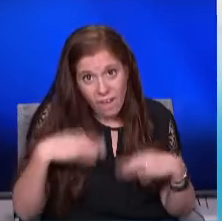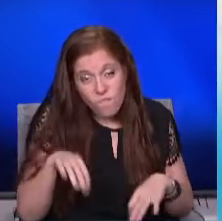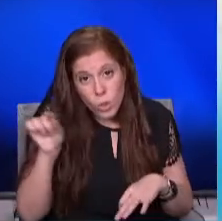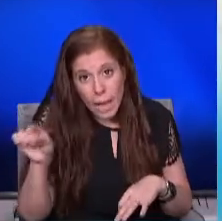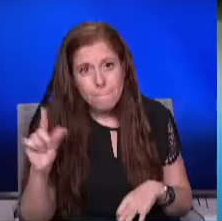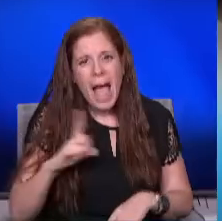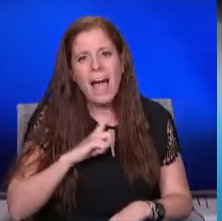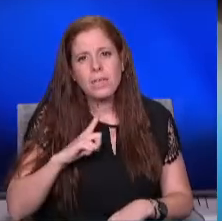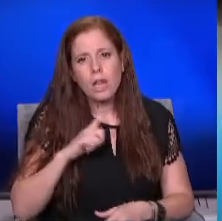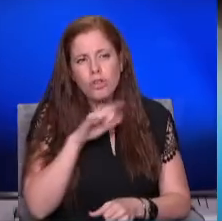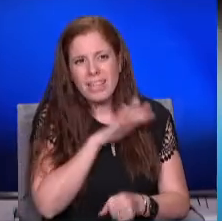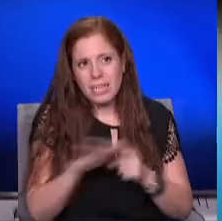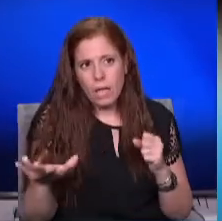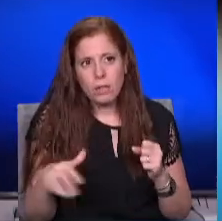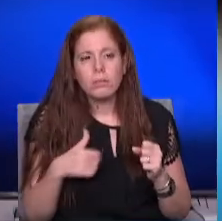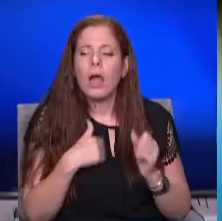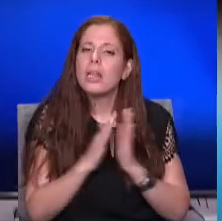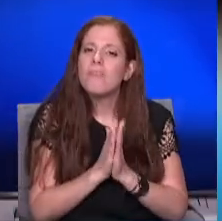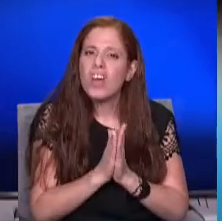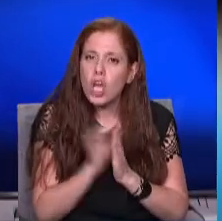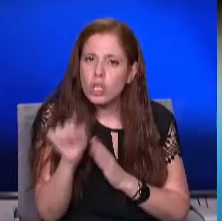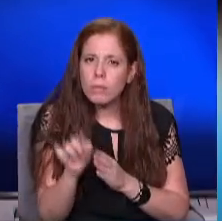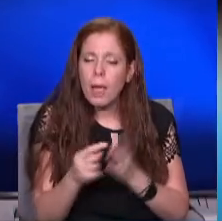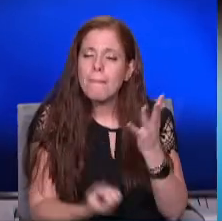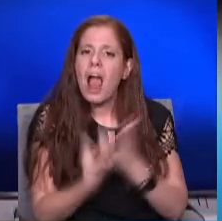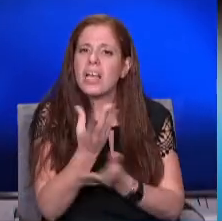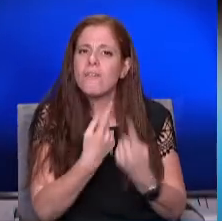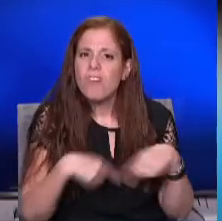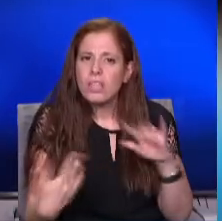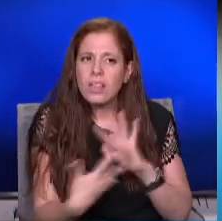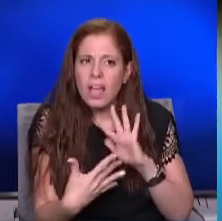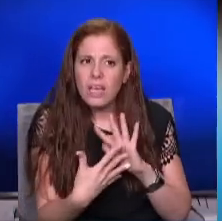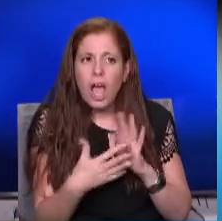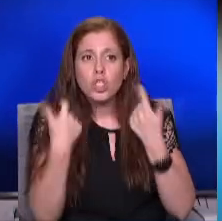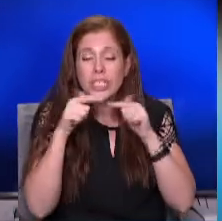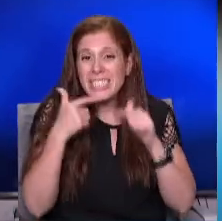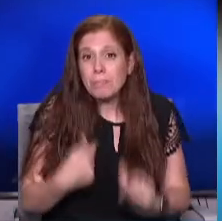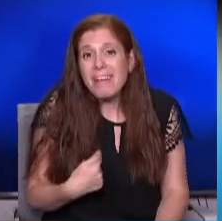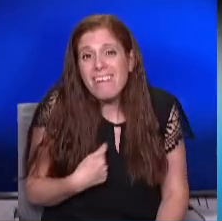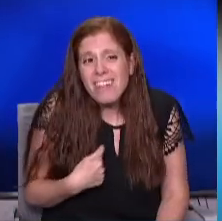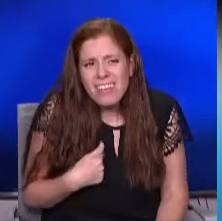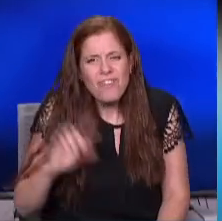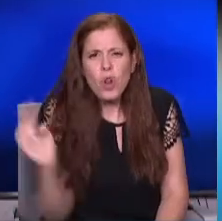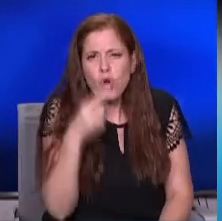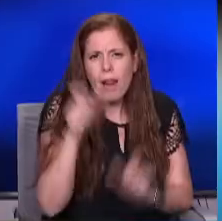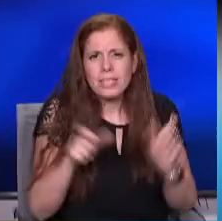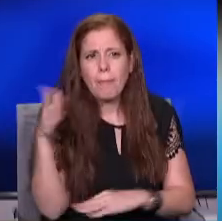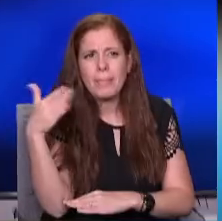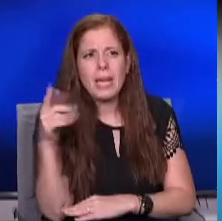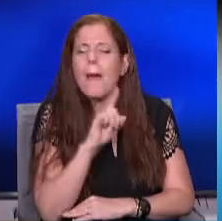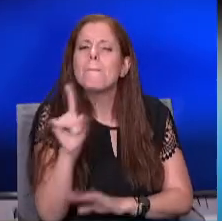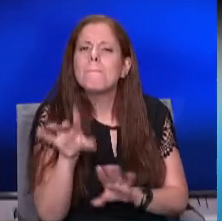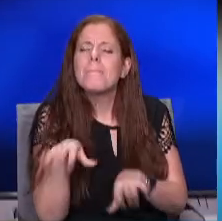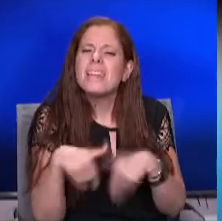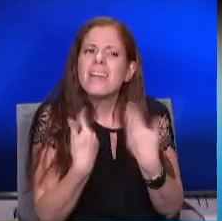החיילת שנאנסה. אני מבקשת מכם להקים ועדת חקירה שתסביר לי ולכלל אזרחי המדינה מי נתן למחבל